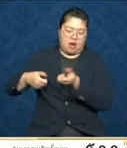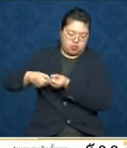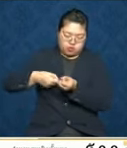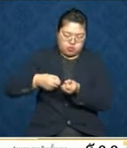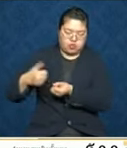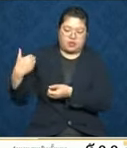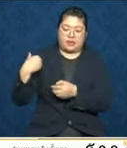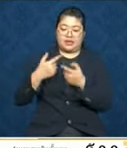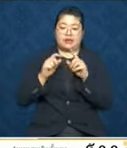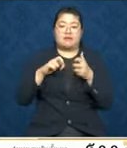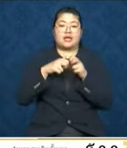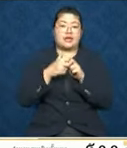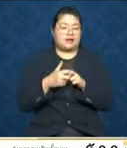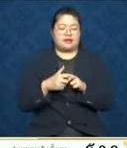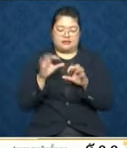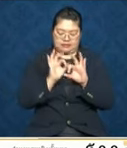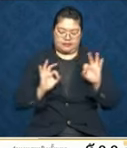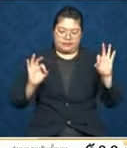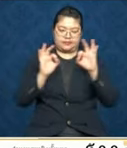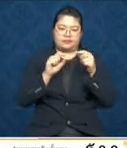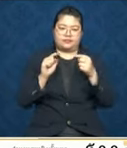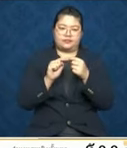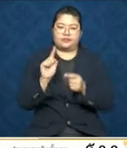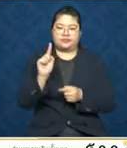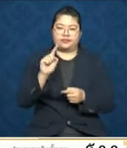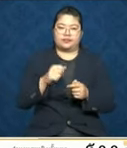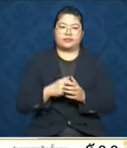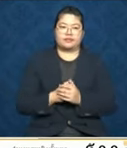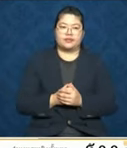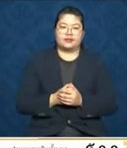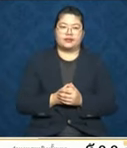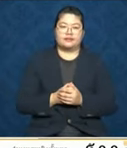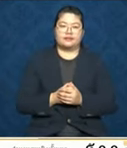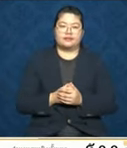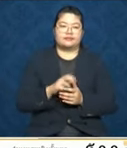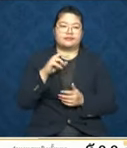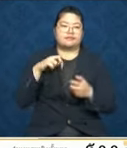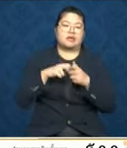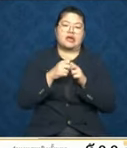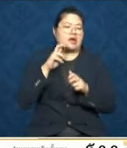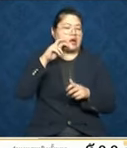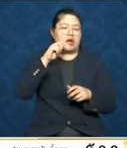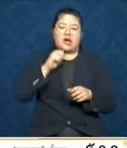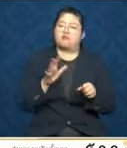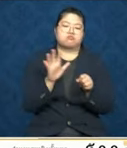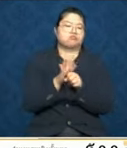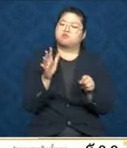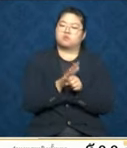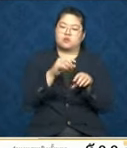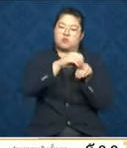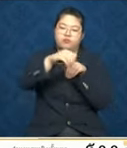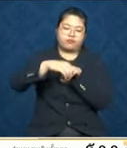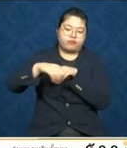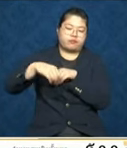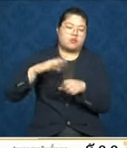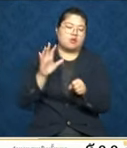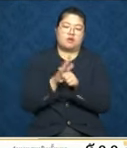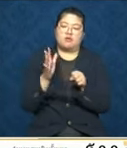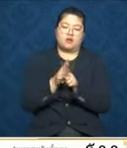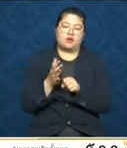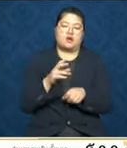บในปัจจุบันนี้นะคะคือน้ำค่ะไม่เพียงพอต่อการใช้งานทั้